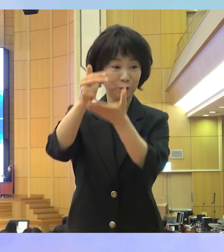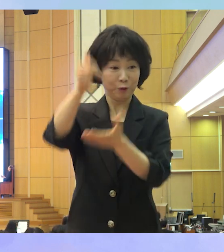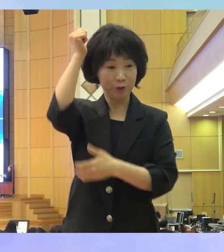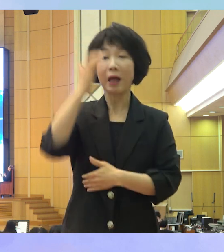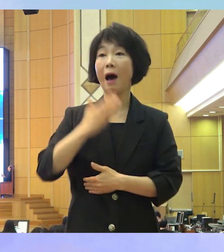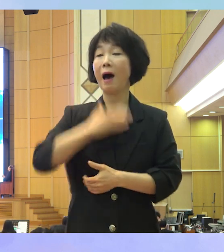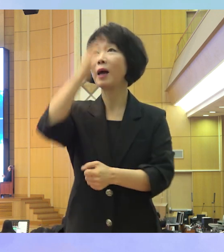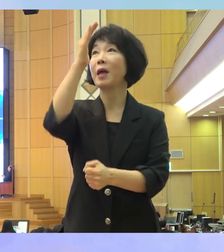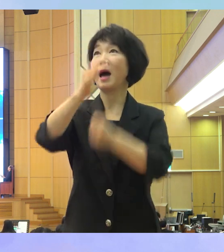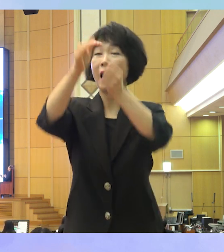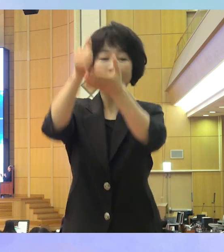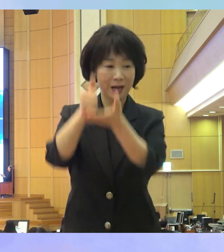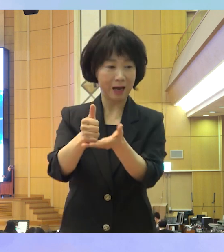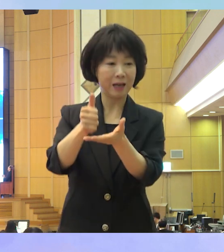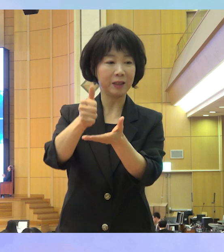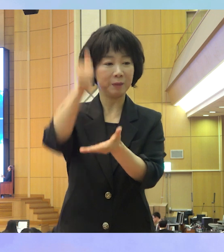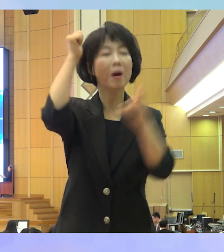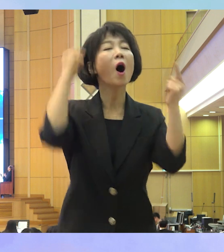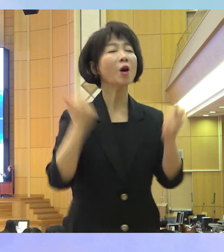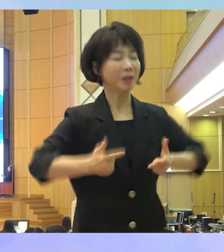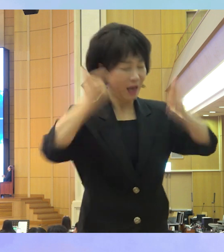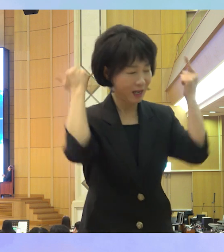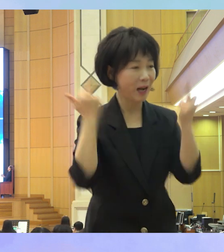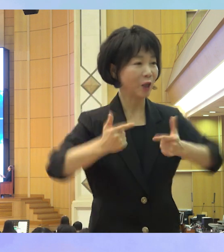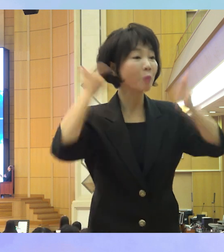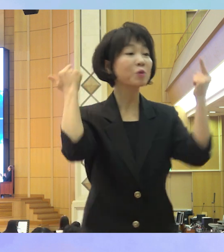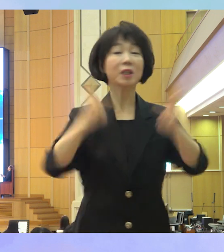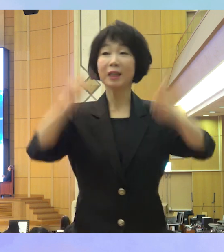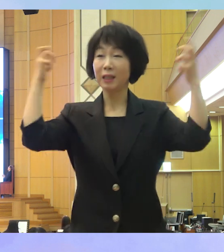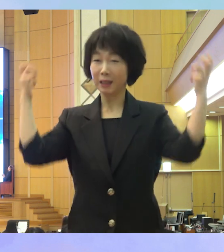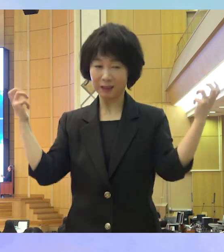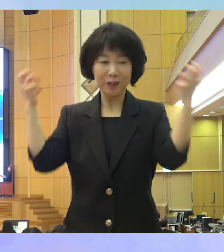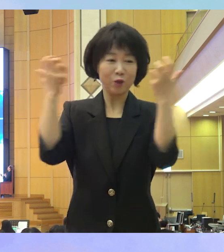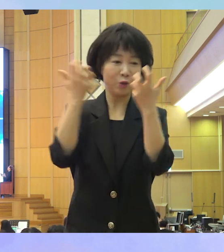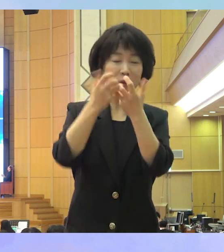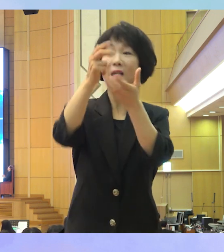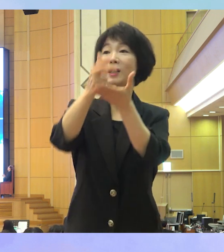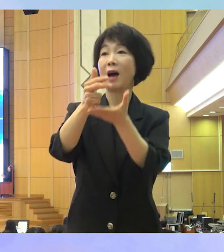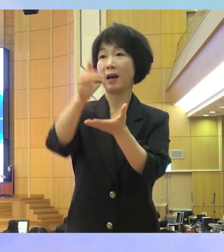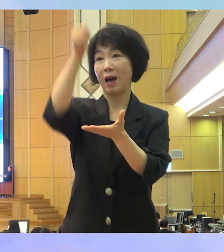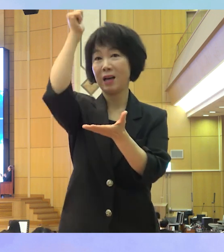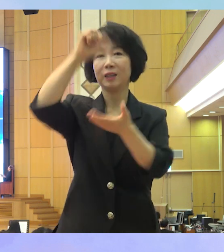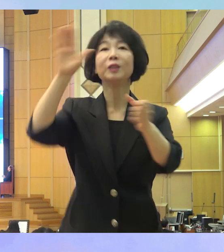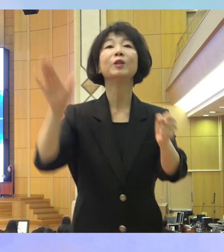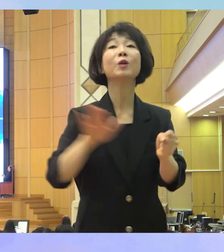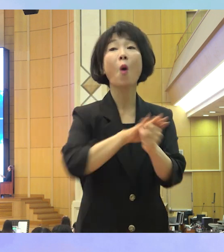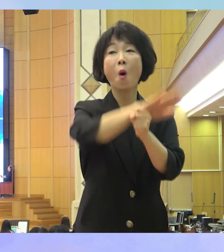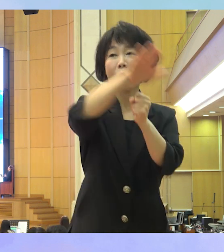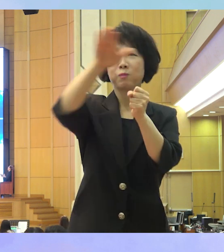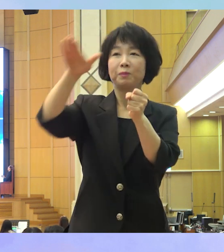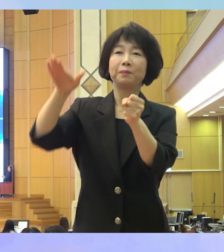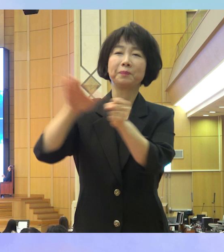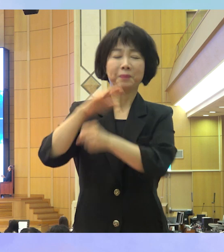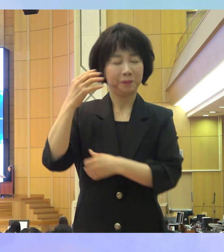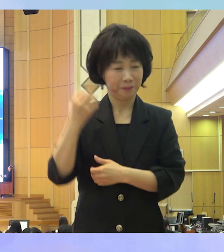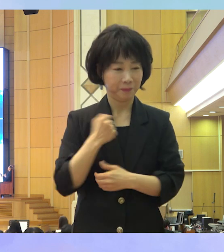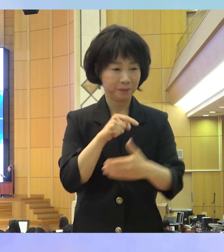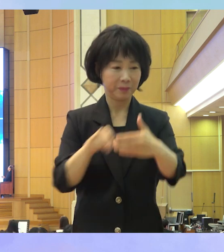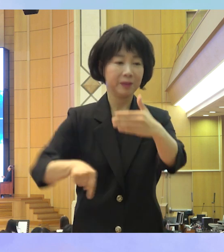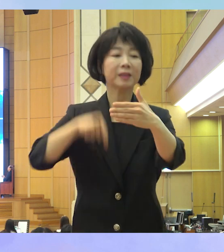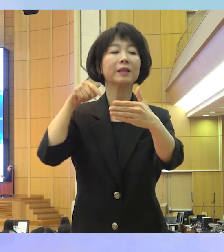살아계신 주 나의 하나님 언제나 넘치는 주의 사랑으로 내